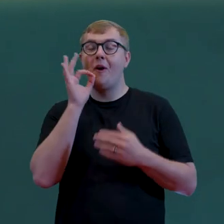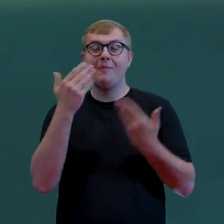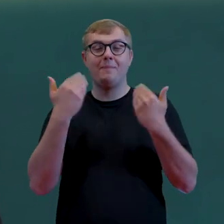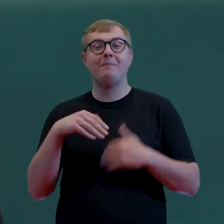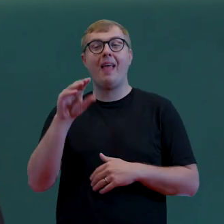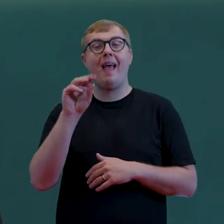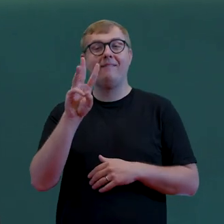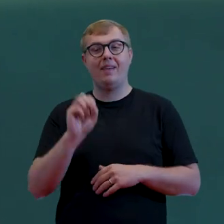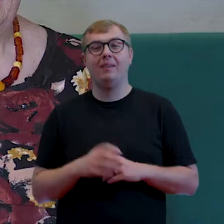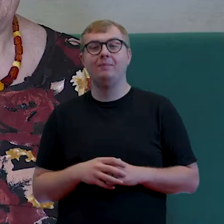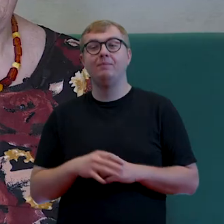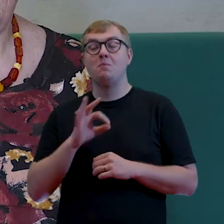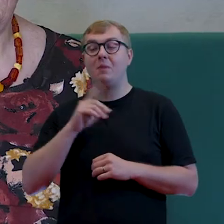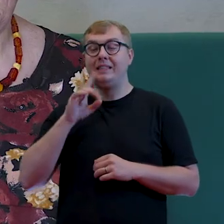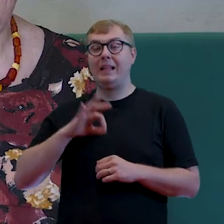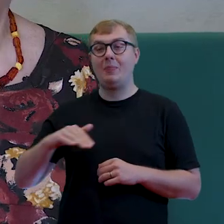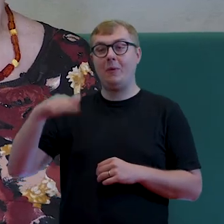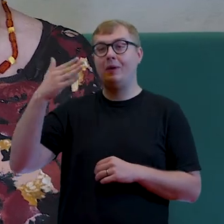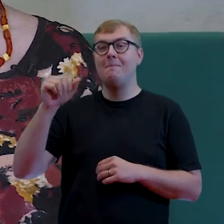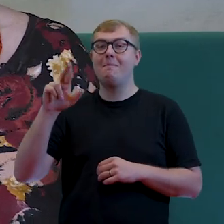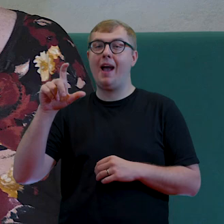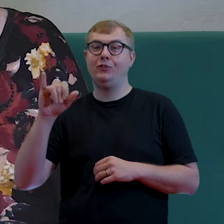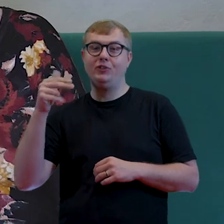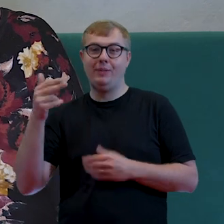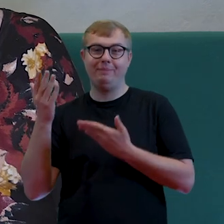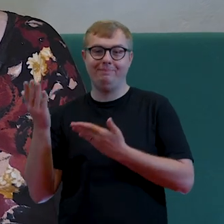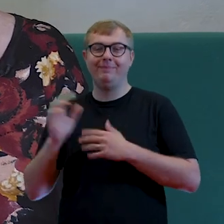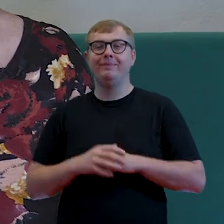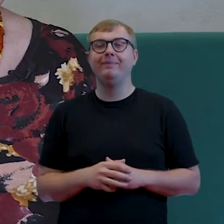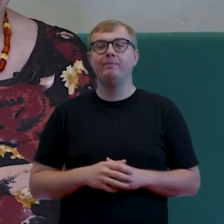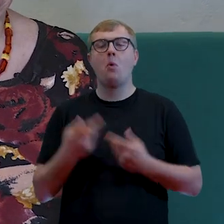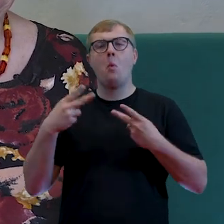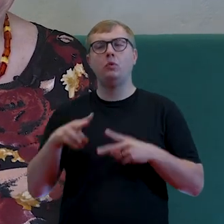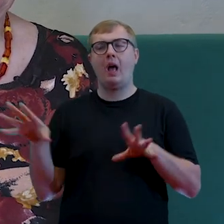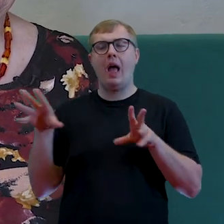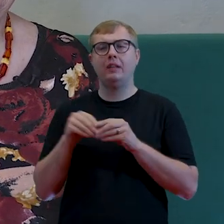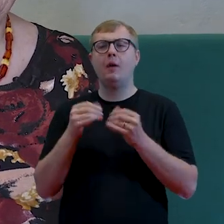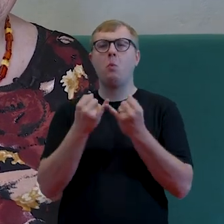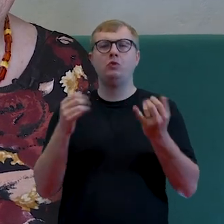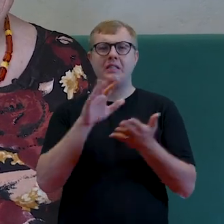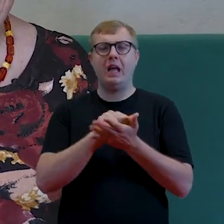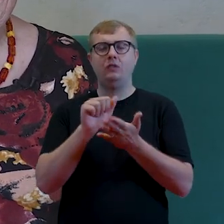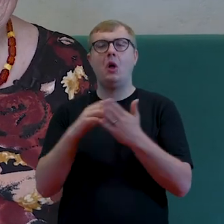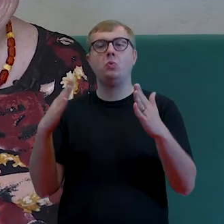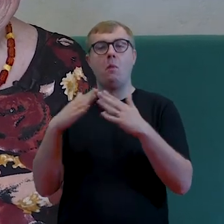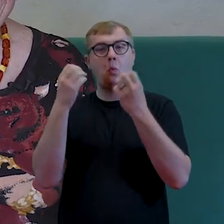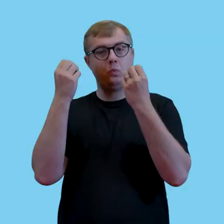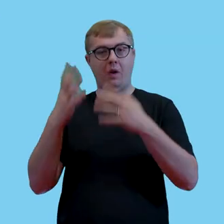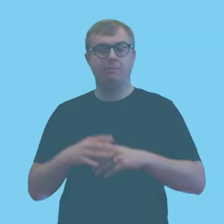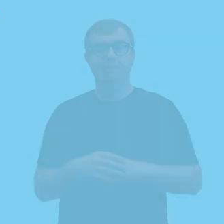Dzień dobry mam na imię Ewa ze swoim dorosłym synem Marcinem Biorę udział w różnych zajęciach w Domu